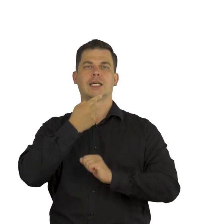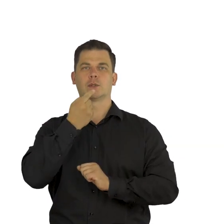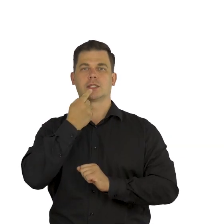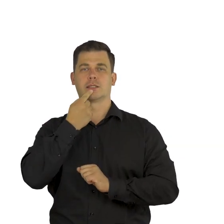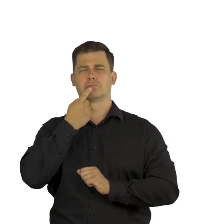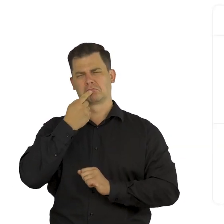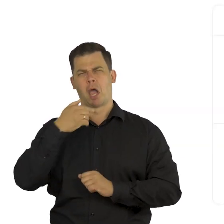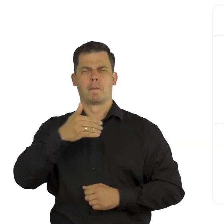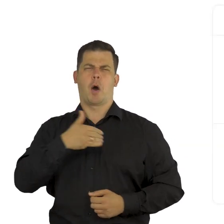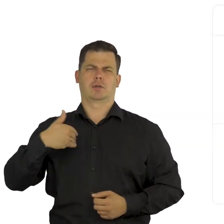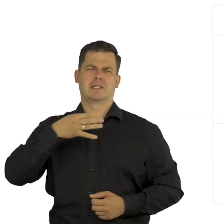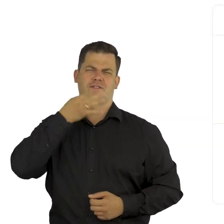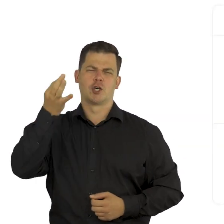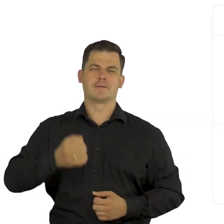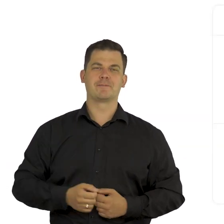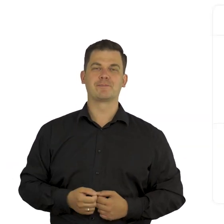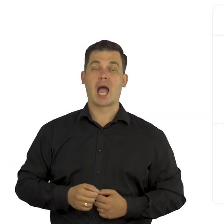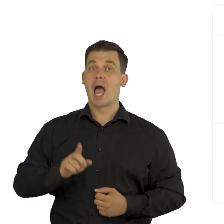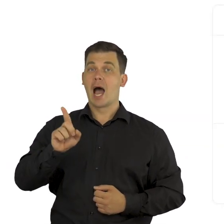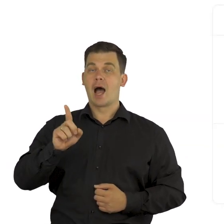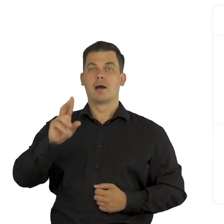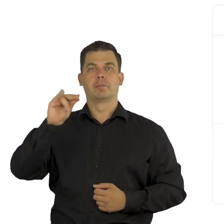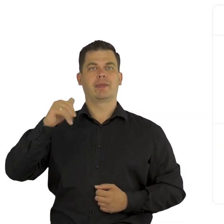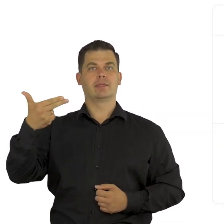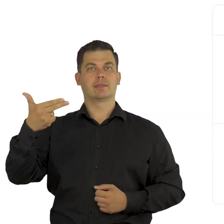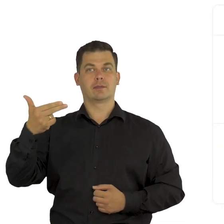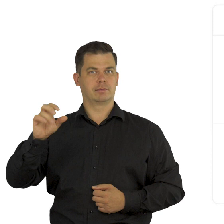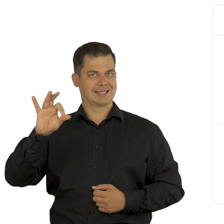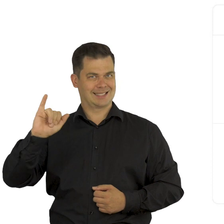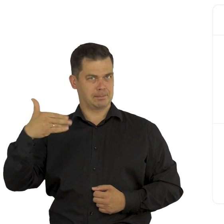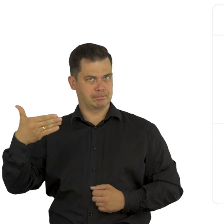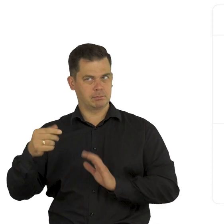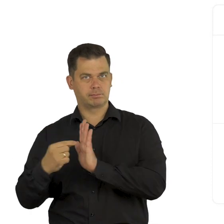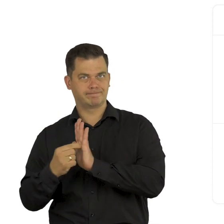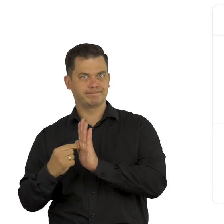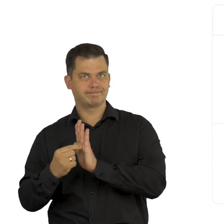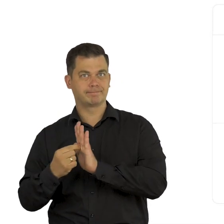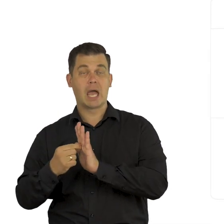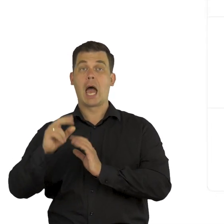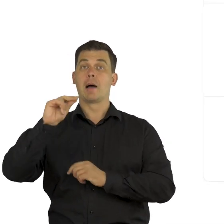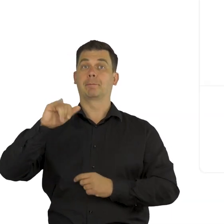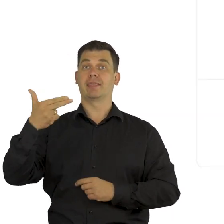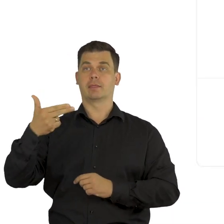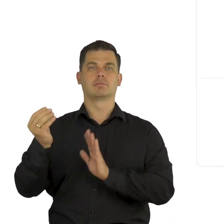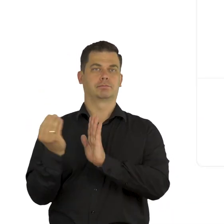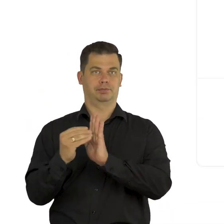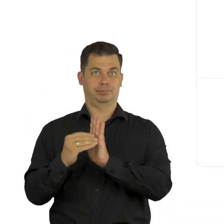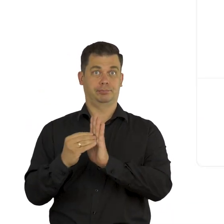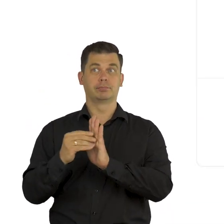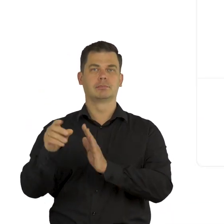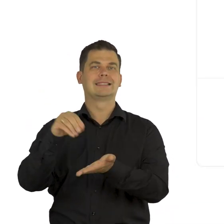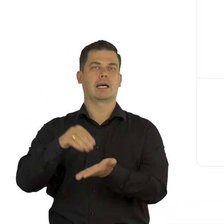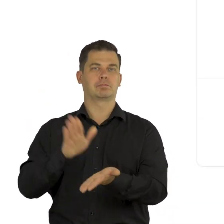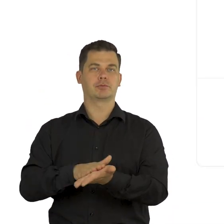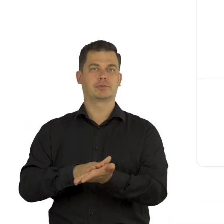192.168.8.1. Możesz zmienić język menu. Ja wybiorę język polski. Następnie wpisz kod PIN do karty SIM.